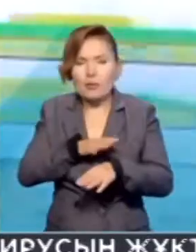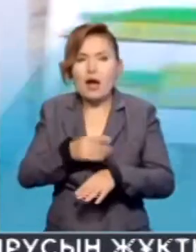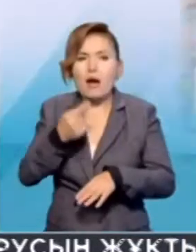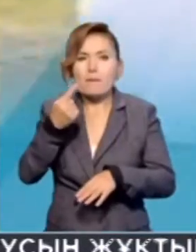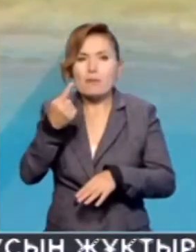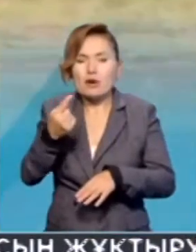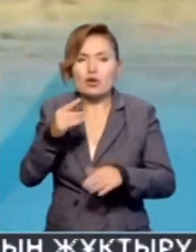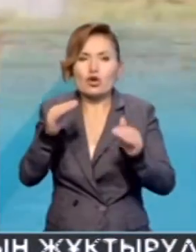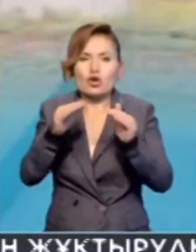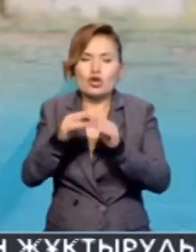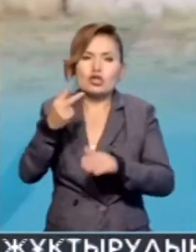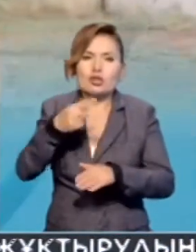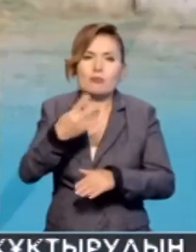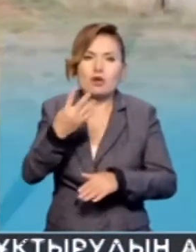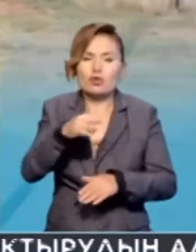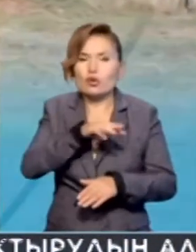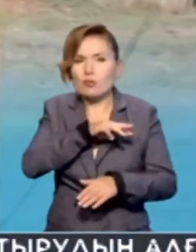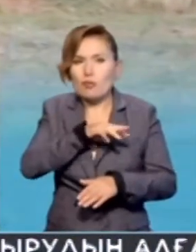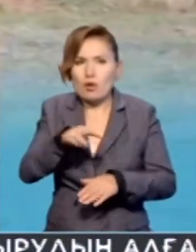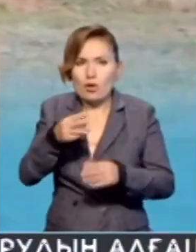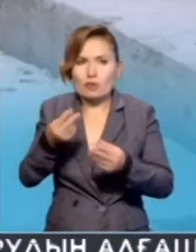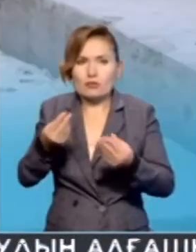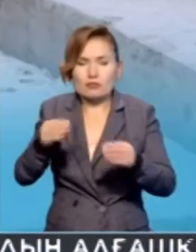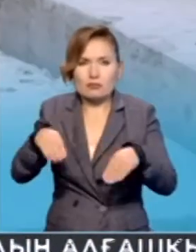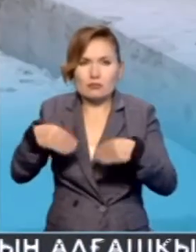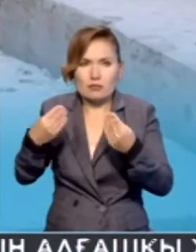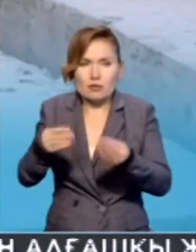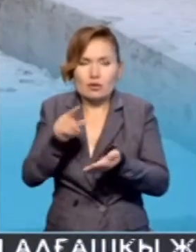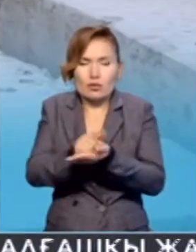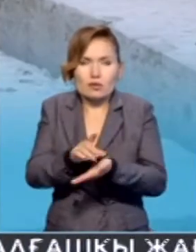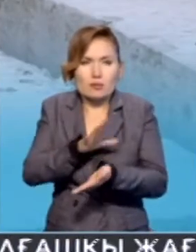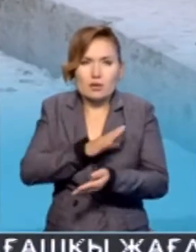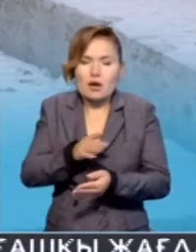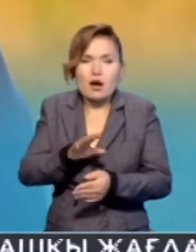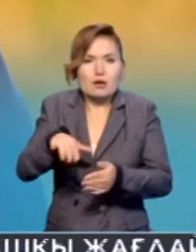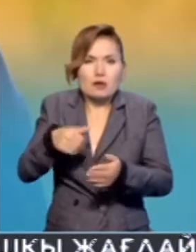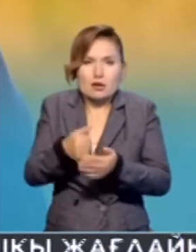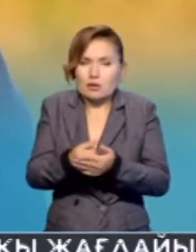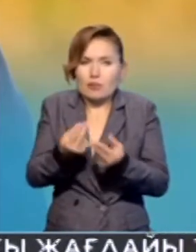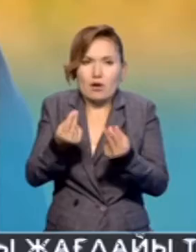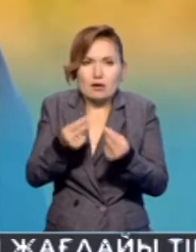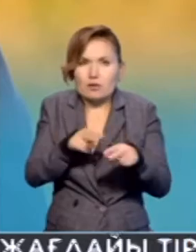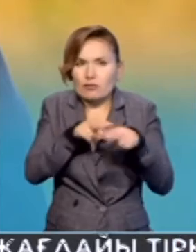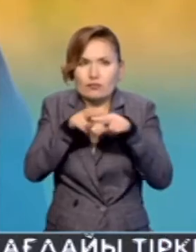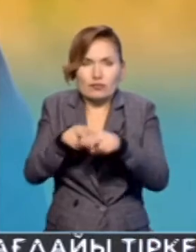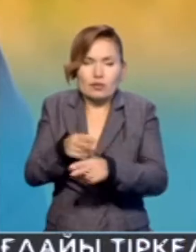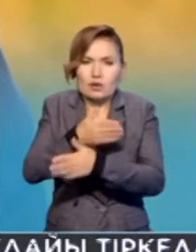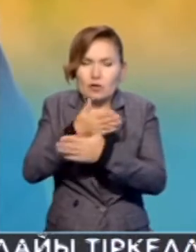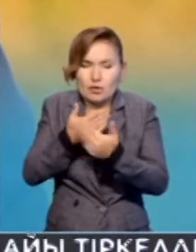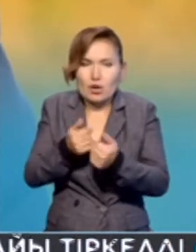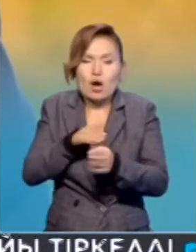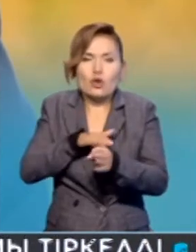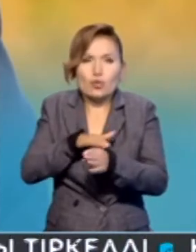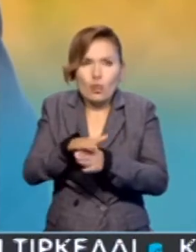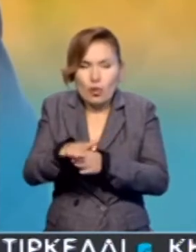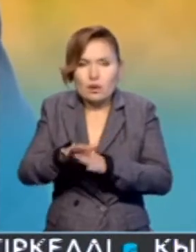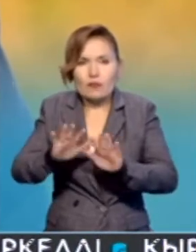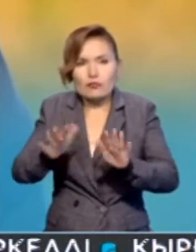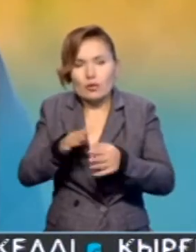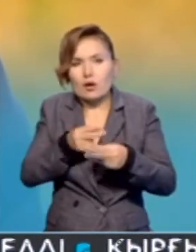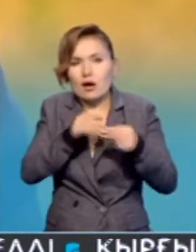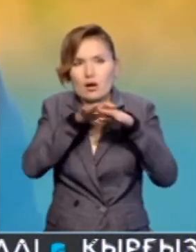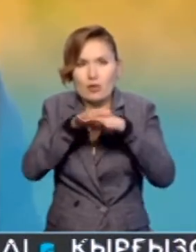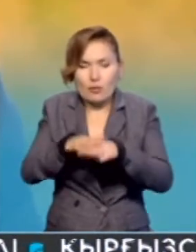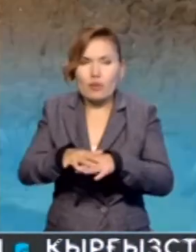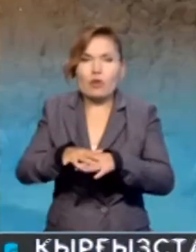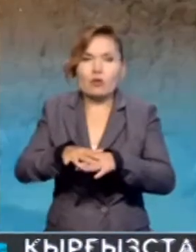миллионнан 23 үйге 570 миллион айналасында сол қаражат келу керек, олар келген жоқ, ақша жоқ. Тиісті қаражаттар толық бөлінсе, сол қарқынды жұмыспен